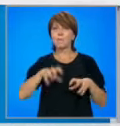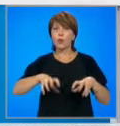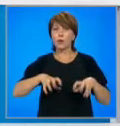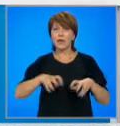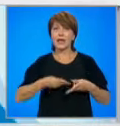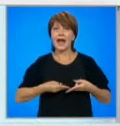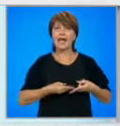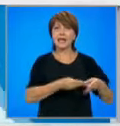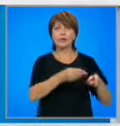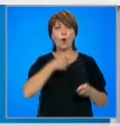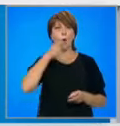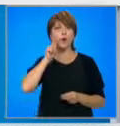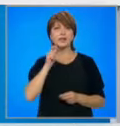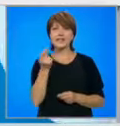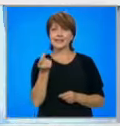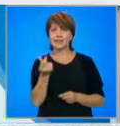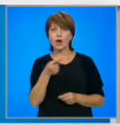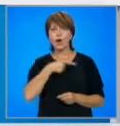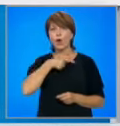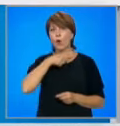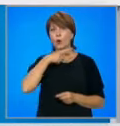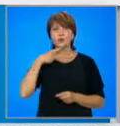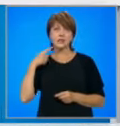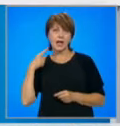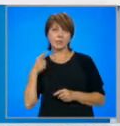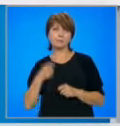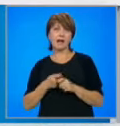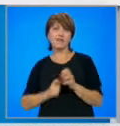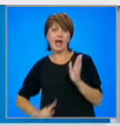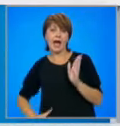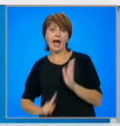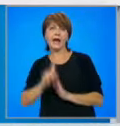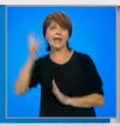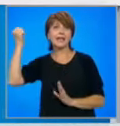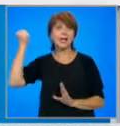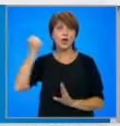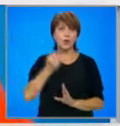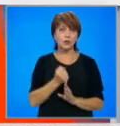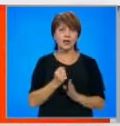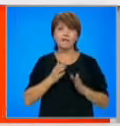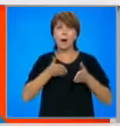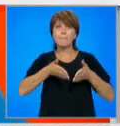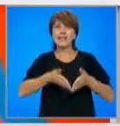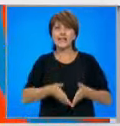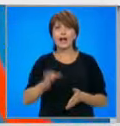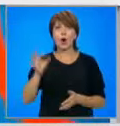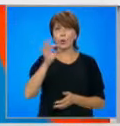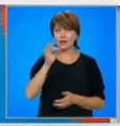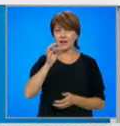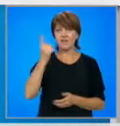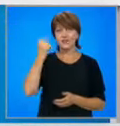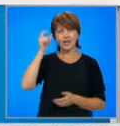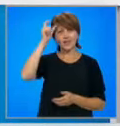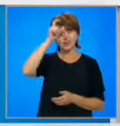на украинско зърно, Русия нанесе ракетни удари срещу пристанището в Одеса. Вчера в Истанбул, припомня ми, руската страна